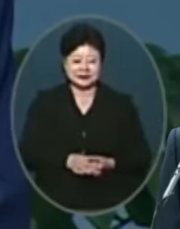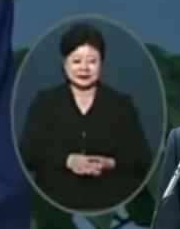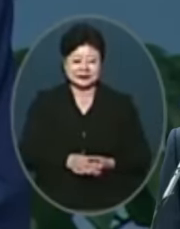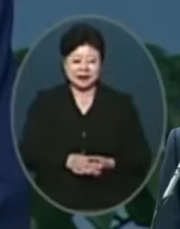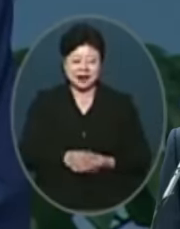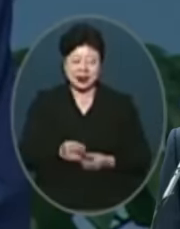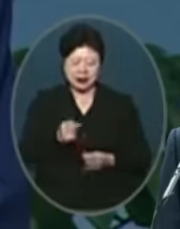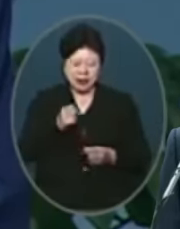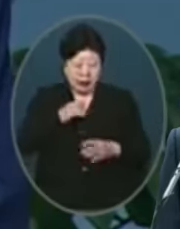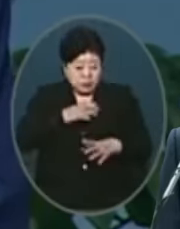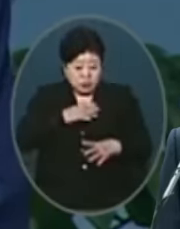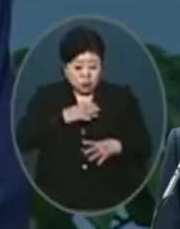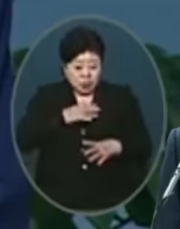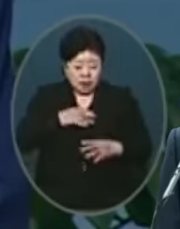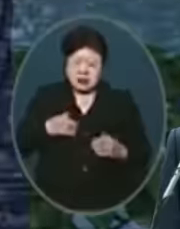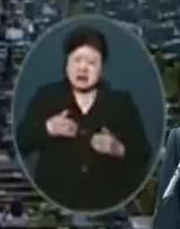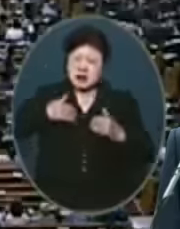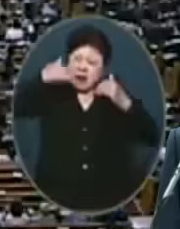기겁을 했습니다.